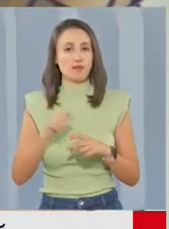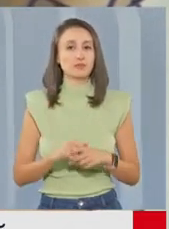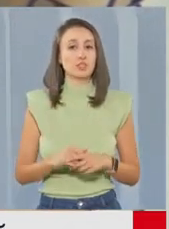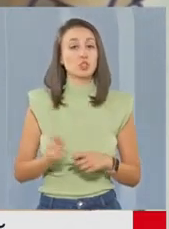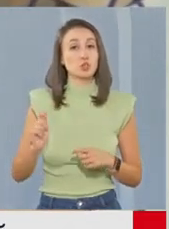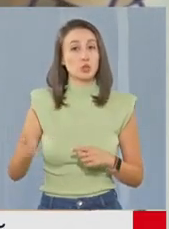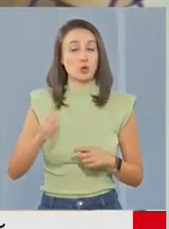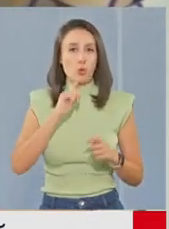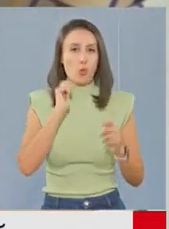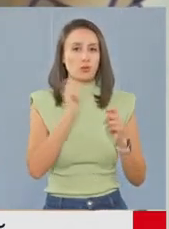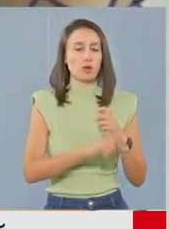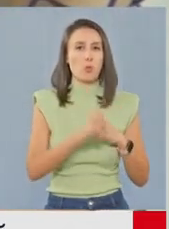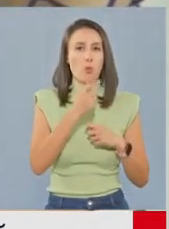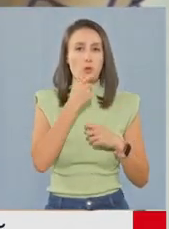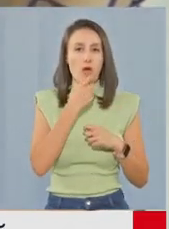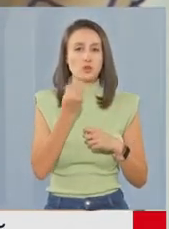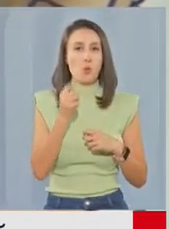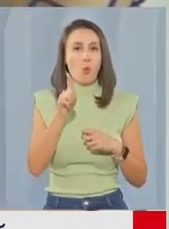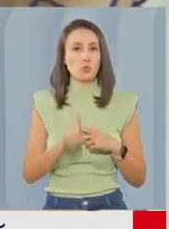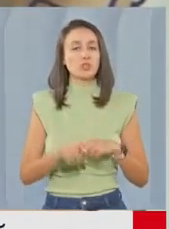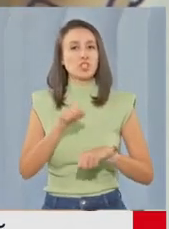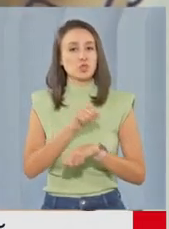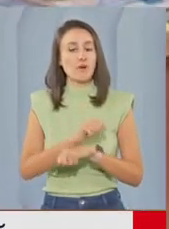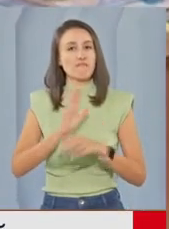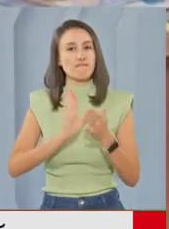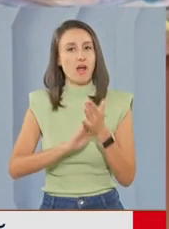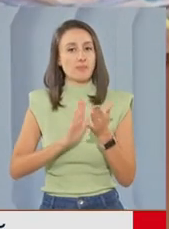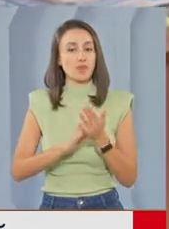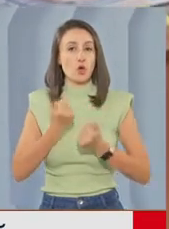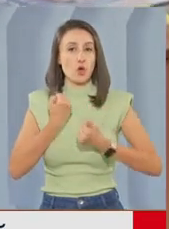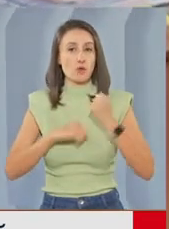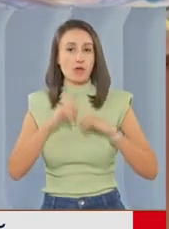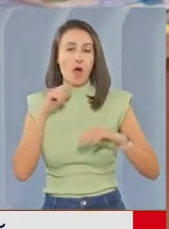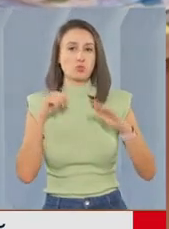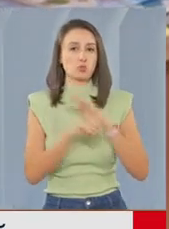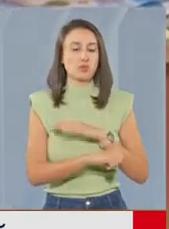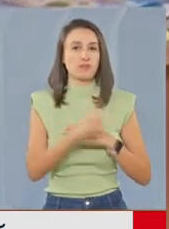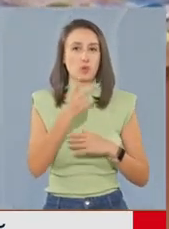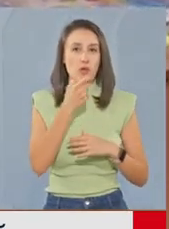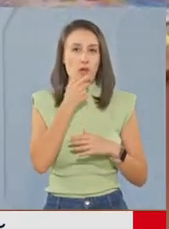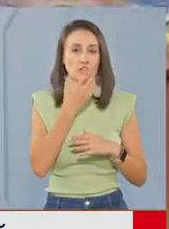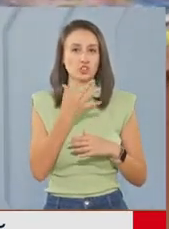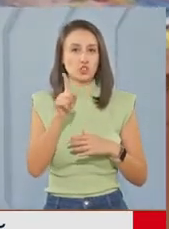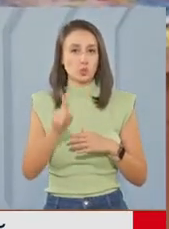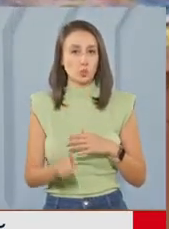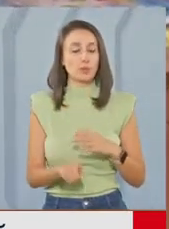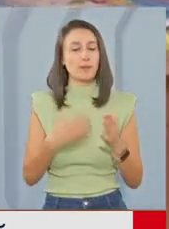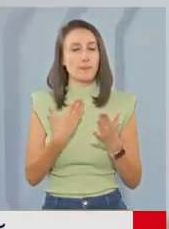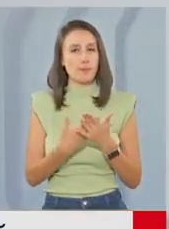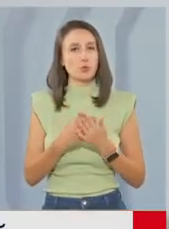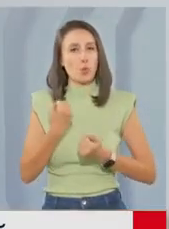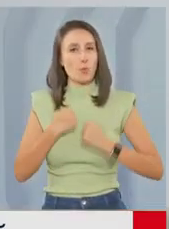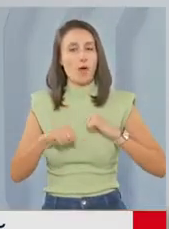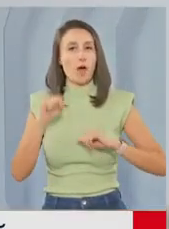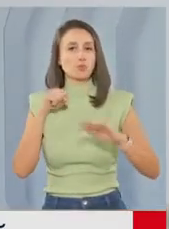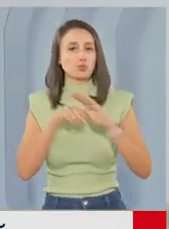judecătorii au condamnat o la un an și nouă luni de închisoare pentru o faptă de purtare abuzivă și la doi ani și cinci luni de închisoare pentru purtare